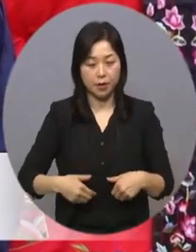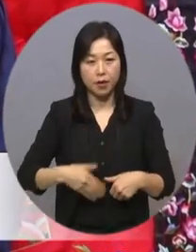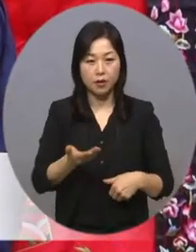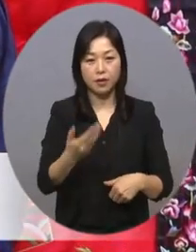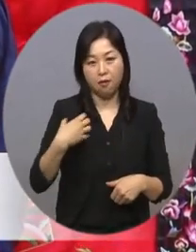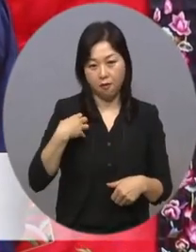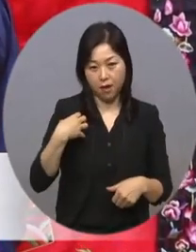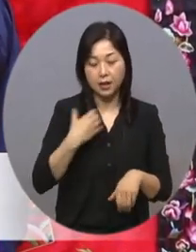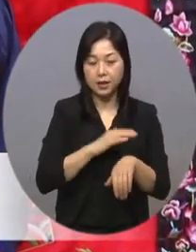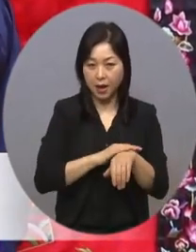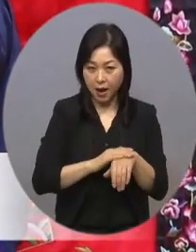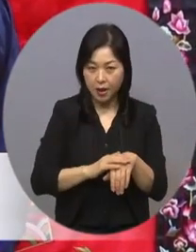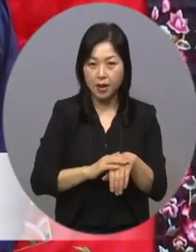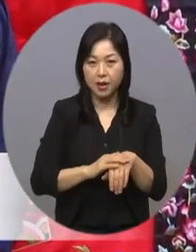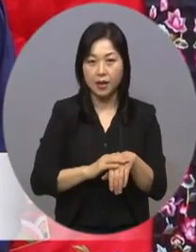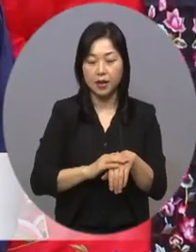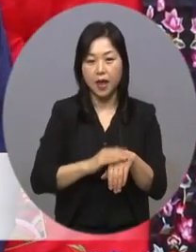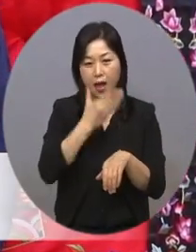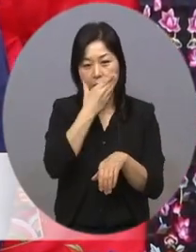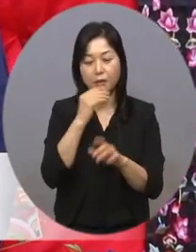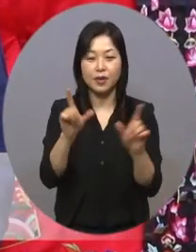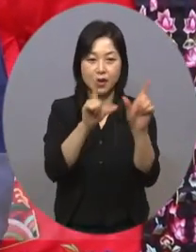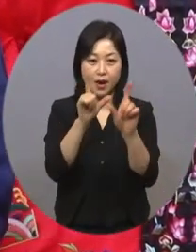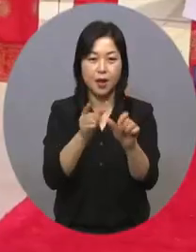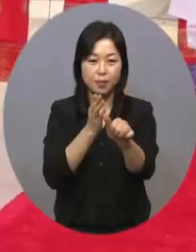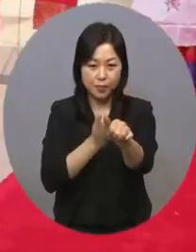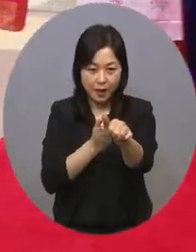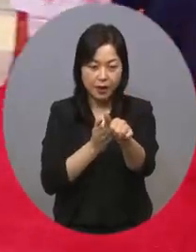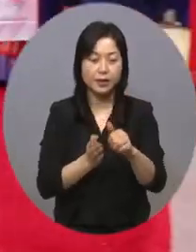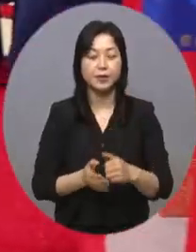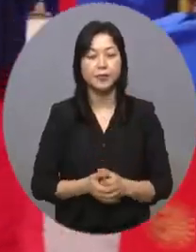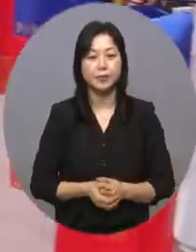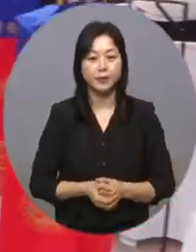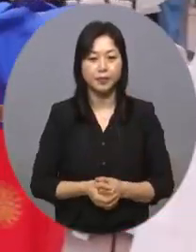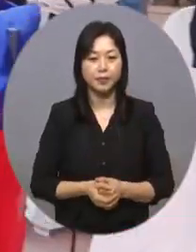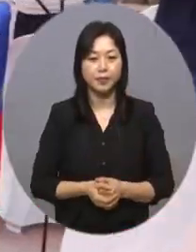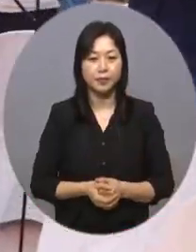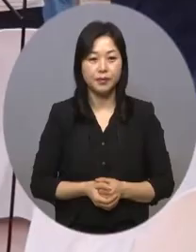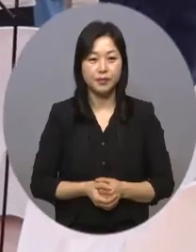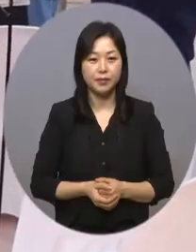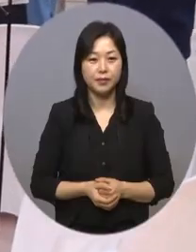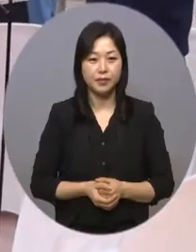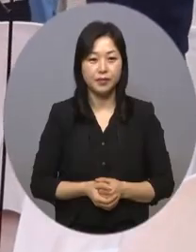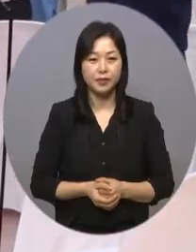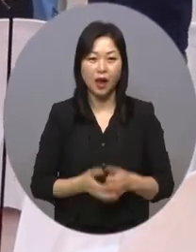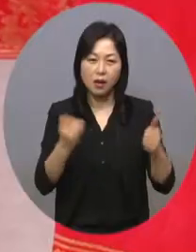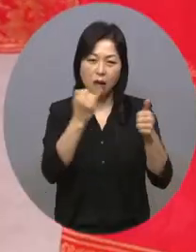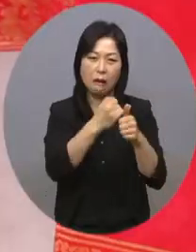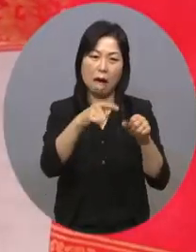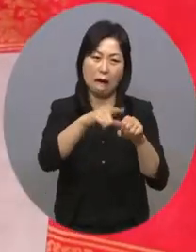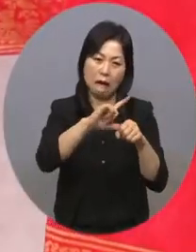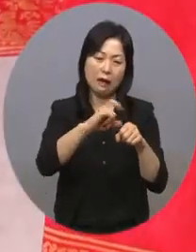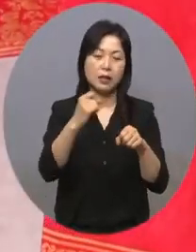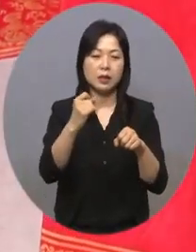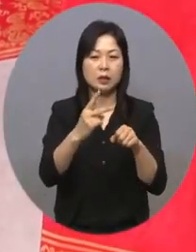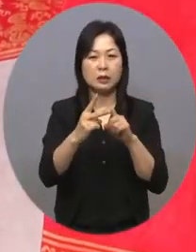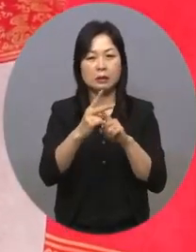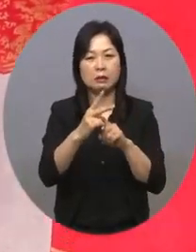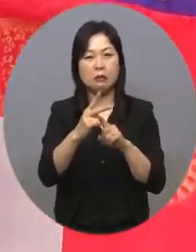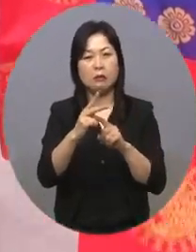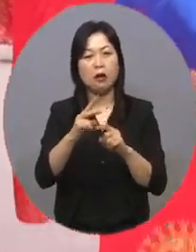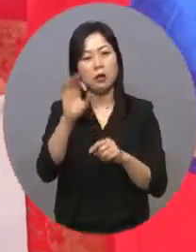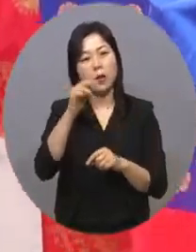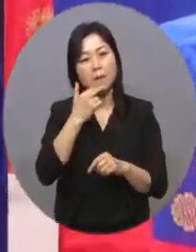많이 해주시고 행복하게 사시길 바랍니다. 때를 놓치거나 사정이 어려워 식을 올리지